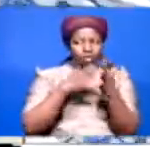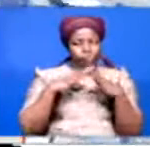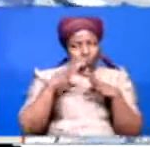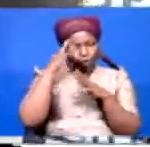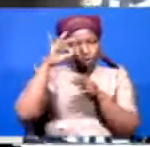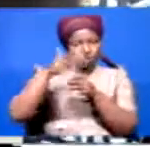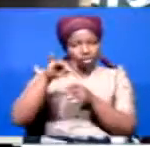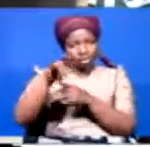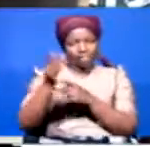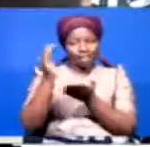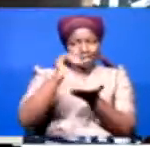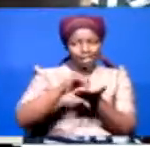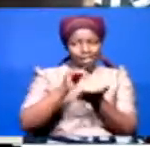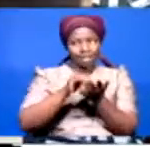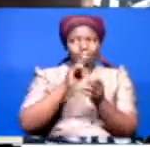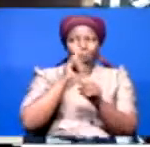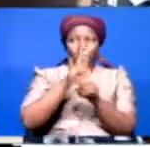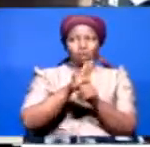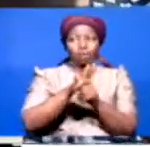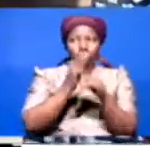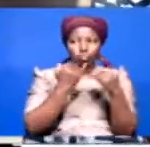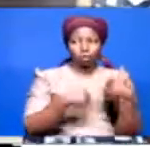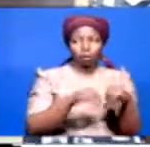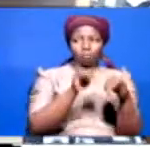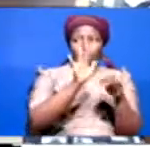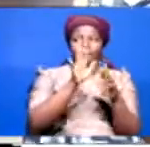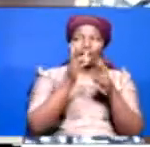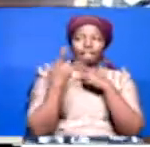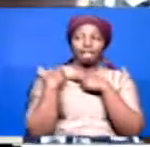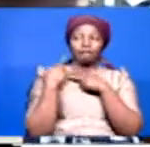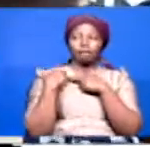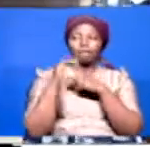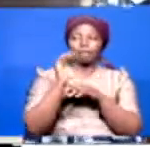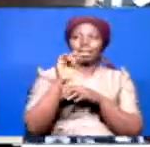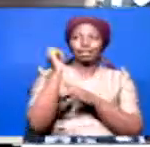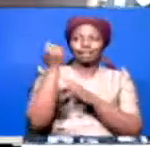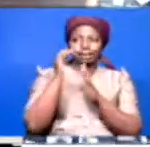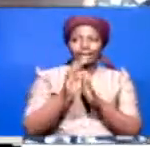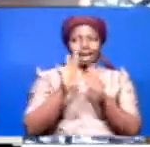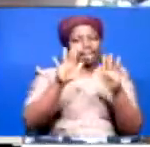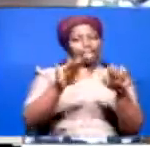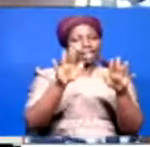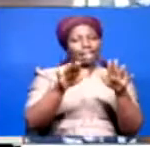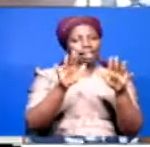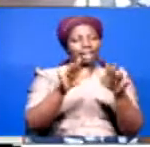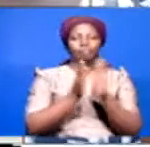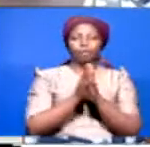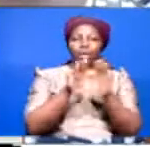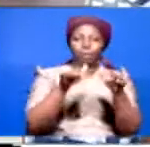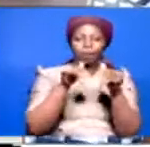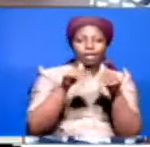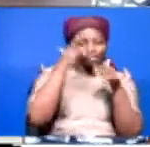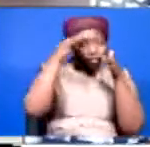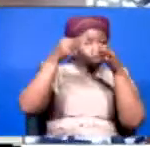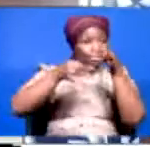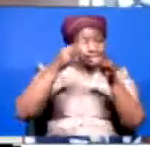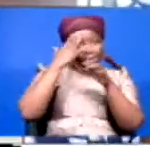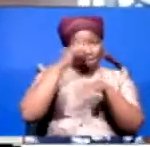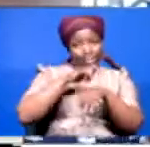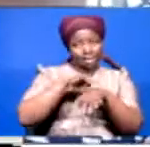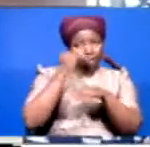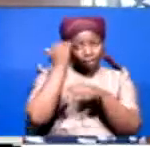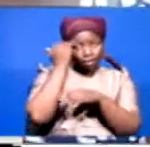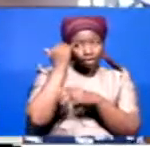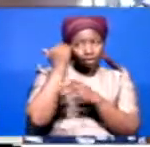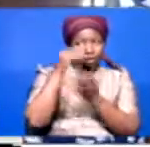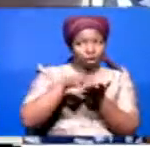wajibu wake. Naomba wakenya wote tuwe watulivu na tungojee haki itendeke. Maana hii kesi ikipelekwa kotini, najua